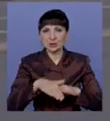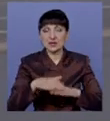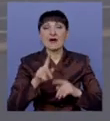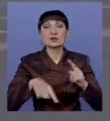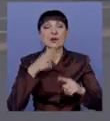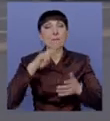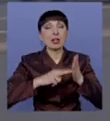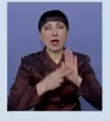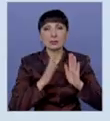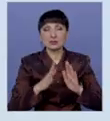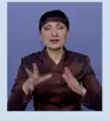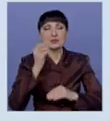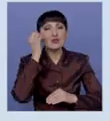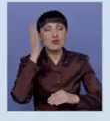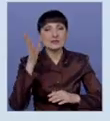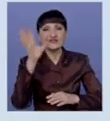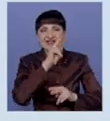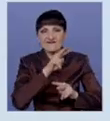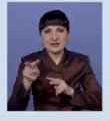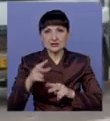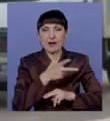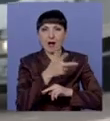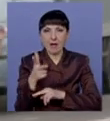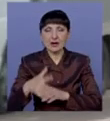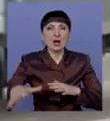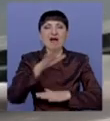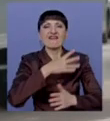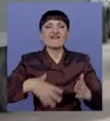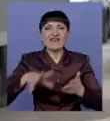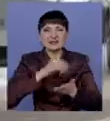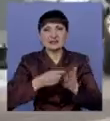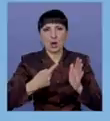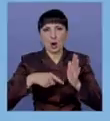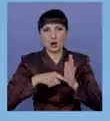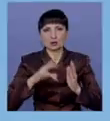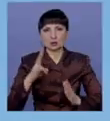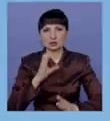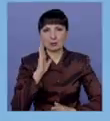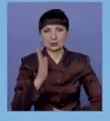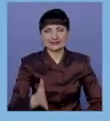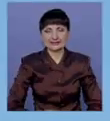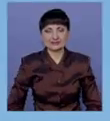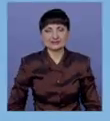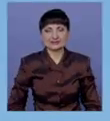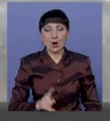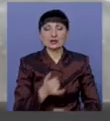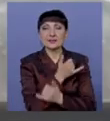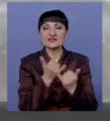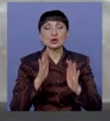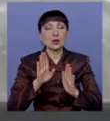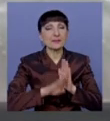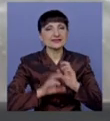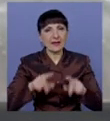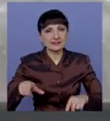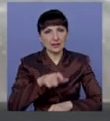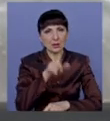будущем планируется, что такими умными и всевидящими камерами охватит весь 1 000 000 город. «Сергек» обеспечивает не только безопасность на